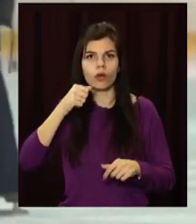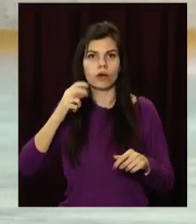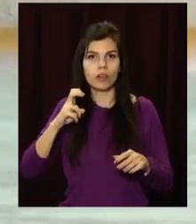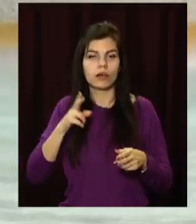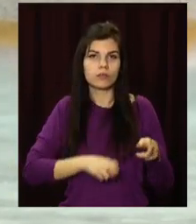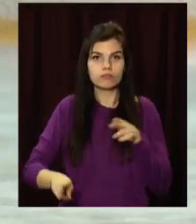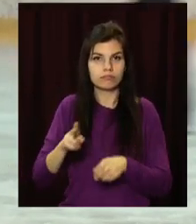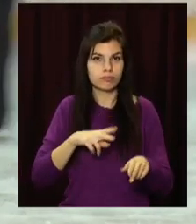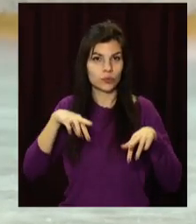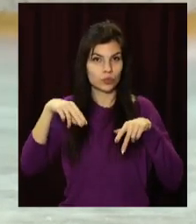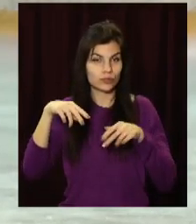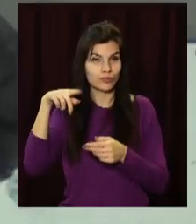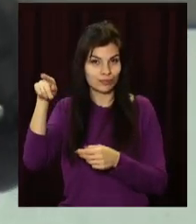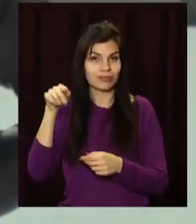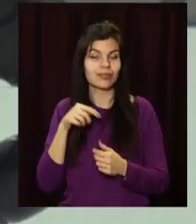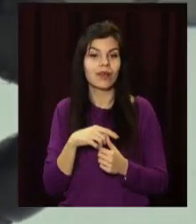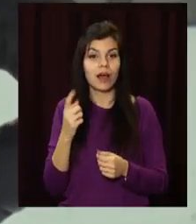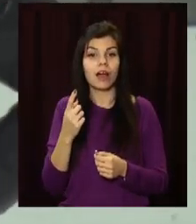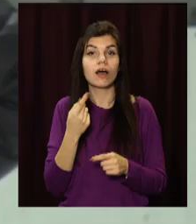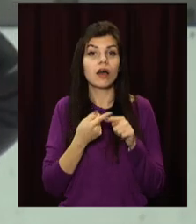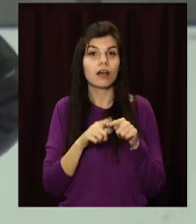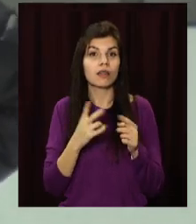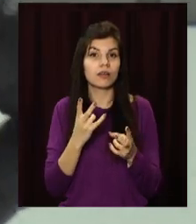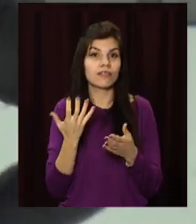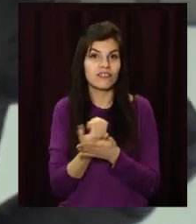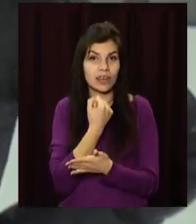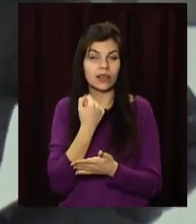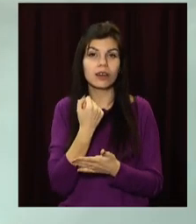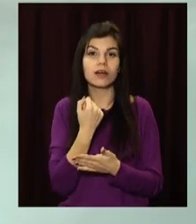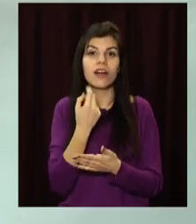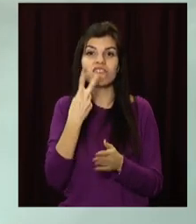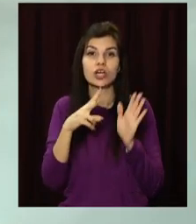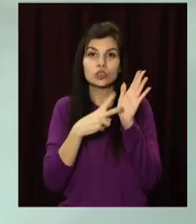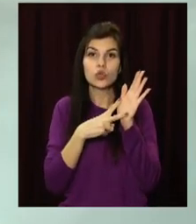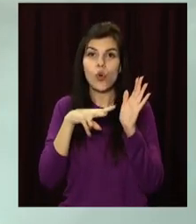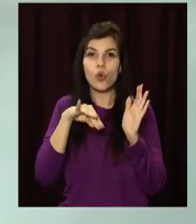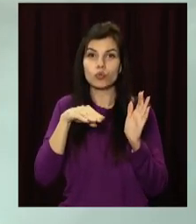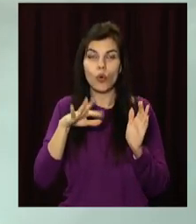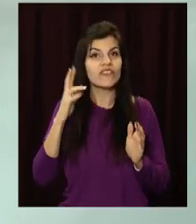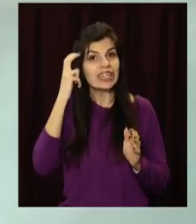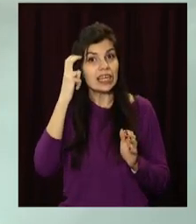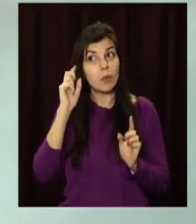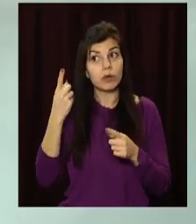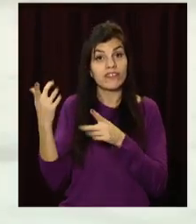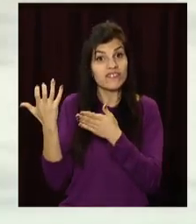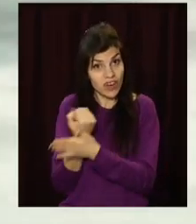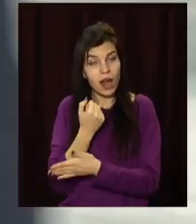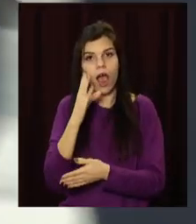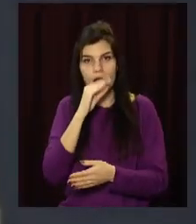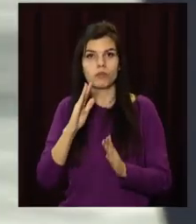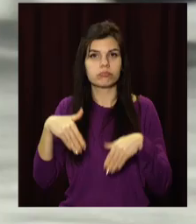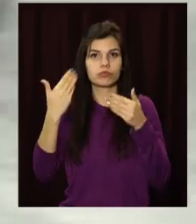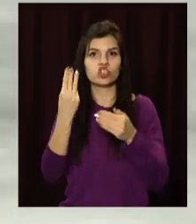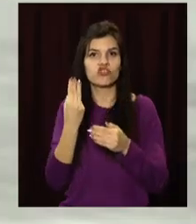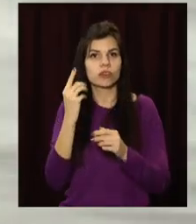фізкультури, розповідає, любить історію і гонки Формули-1. Проте ніщо не в змозі відволікти їх від поставленої мети – поїхати у березні